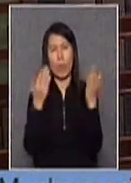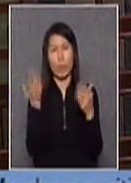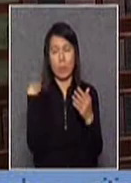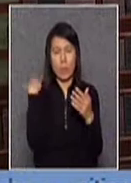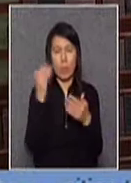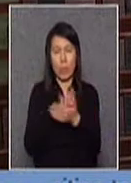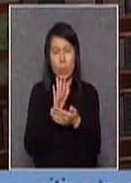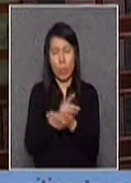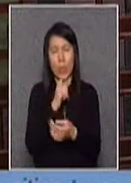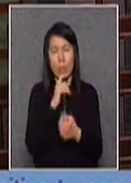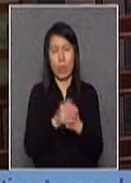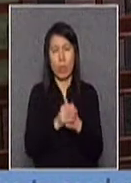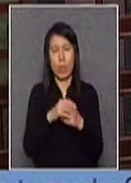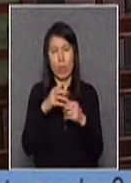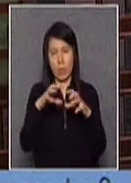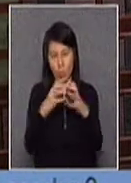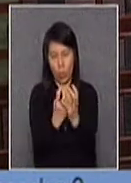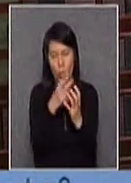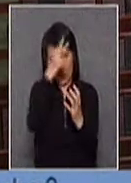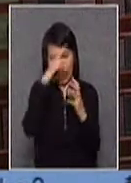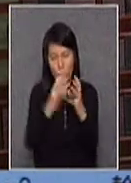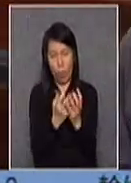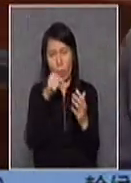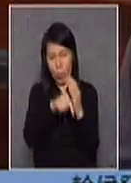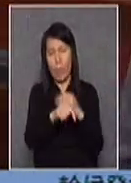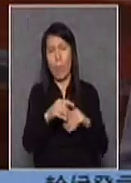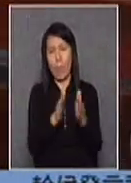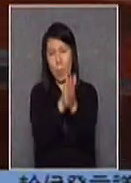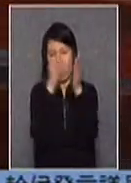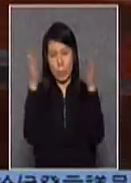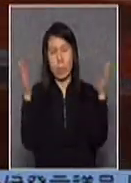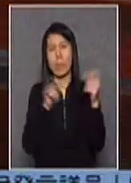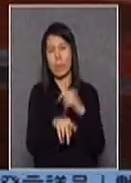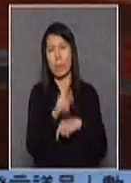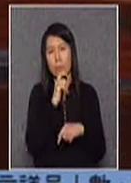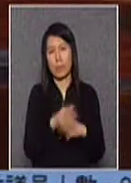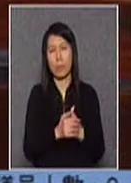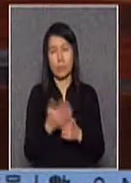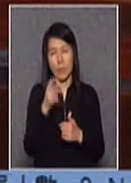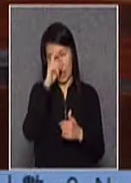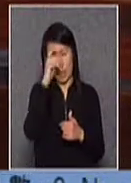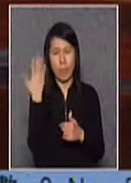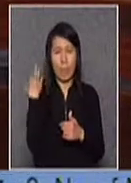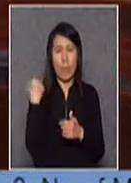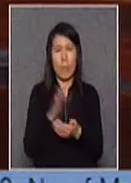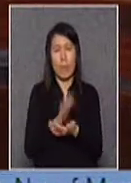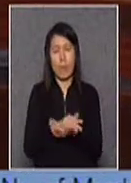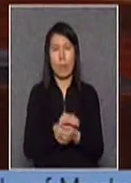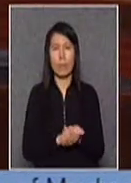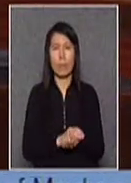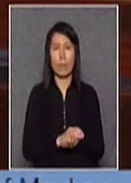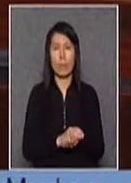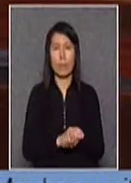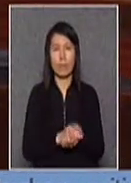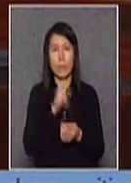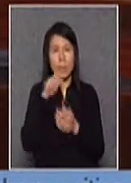的政黨報，是吧？我記得即在幾年前有一個的電